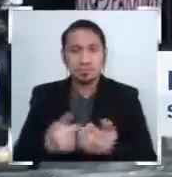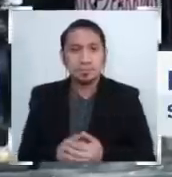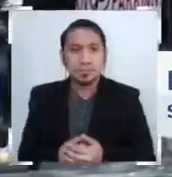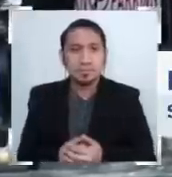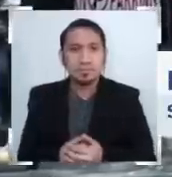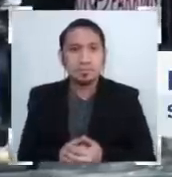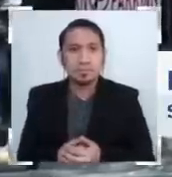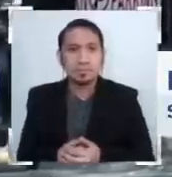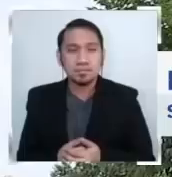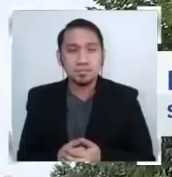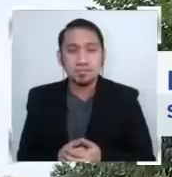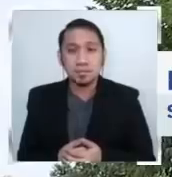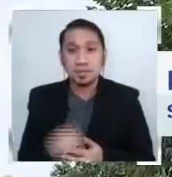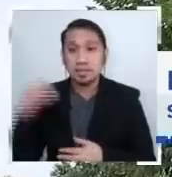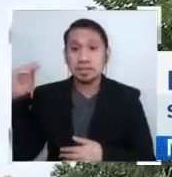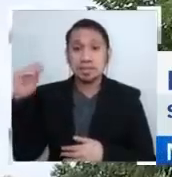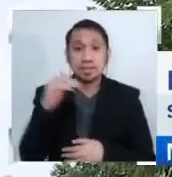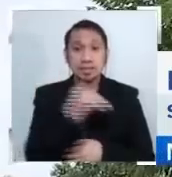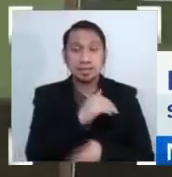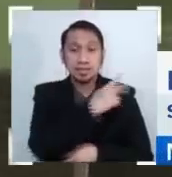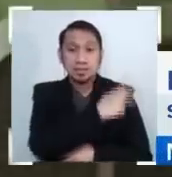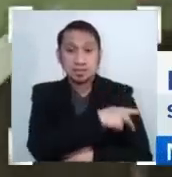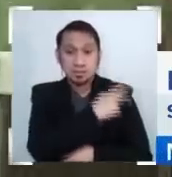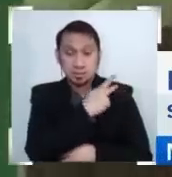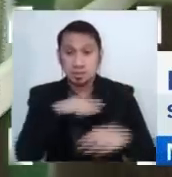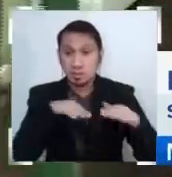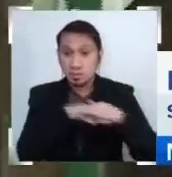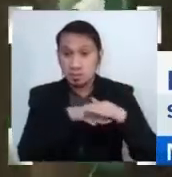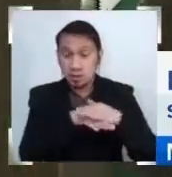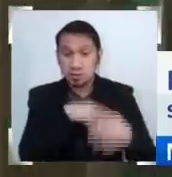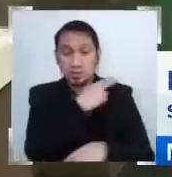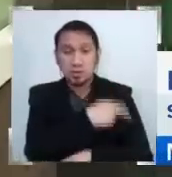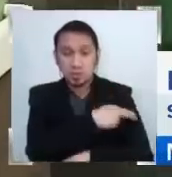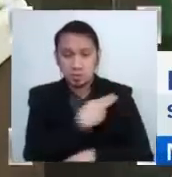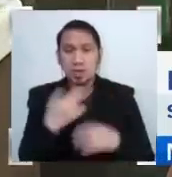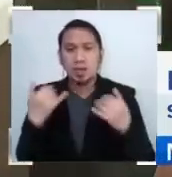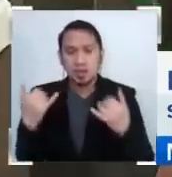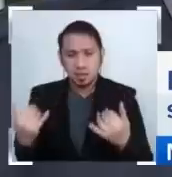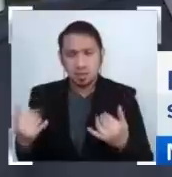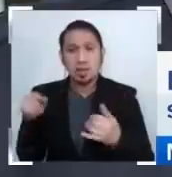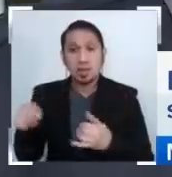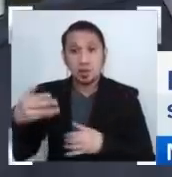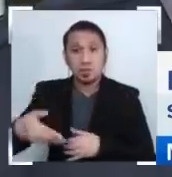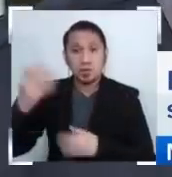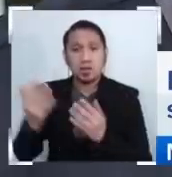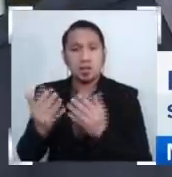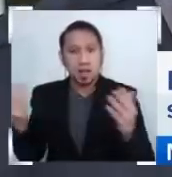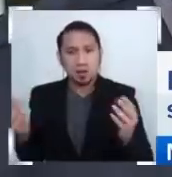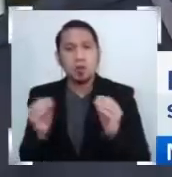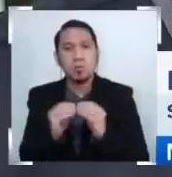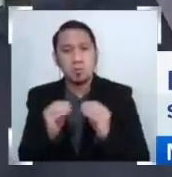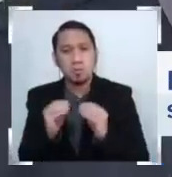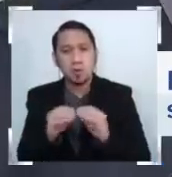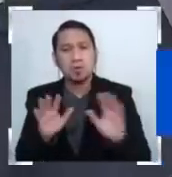Sa pagbaba ng COVID patients na ina-admit sa mga ospital, mas nakakahinga ng maluwag ang mga medical frontliner. I'm a cancer